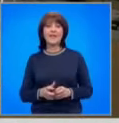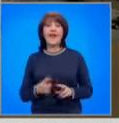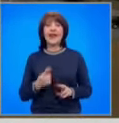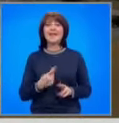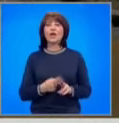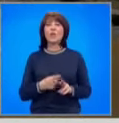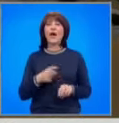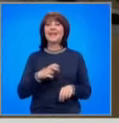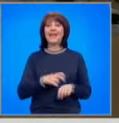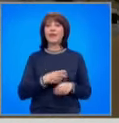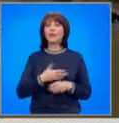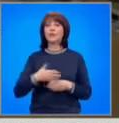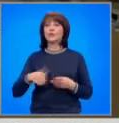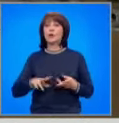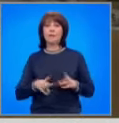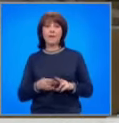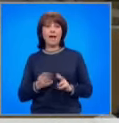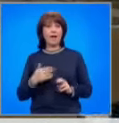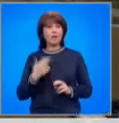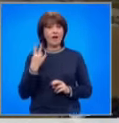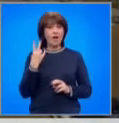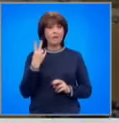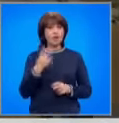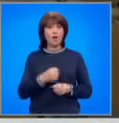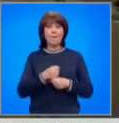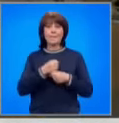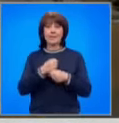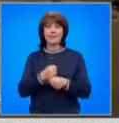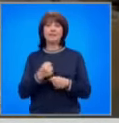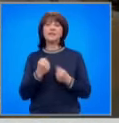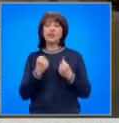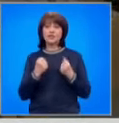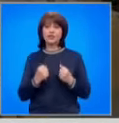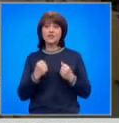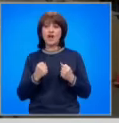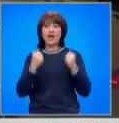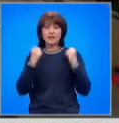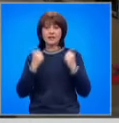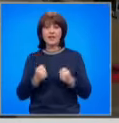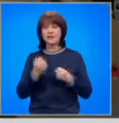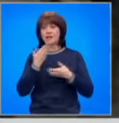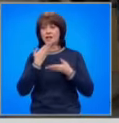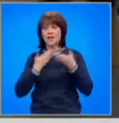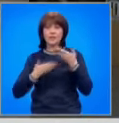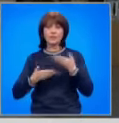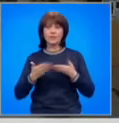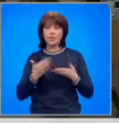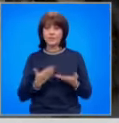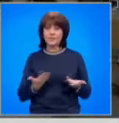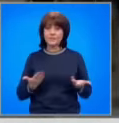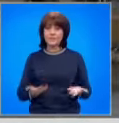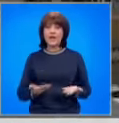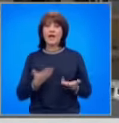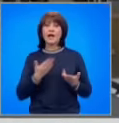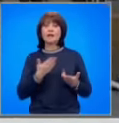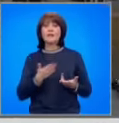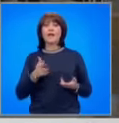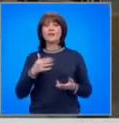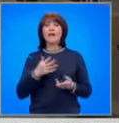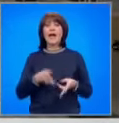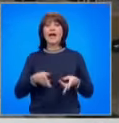от Продължаваме промяната, ако се стигне до втори мандат, предстоят тежки разговори с БСП. Причината е решението на социалистите да подкрепят Вежди Рашидов